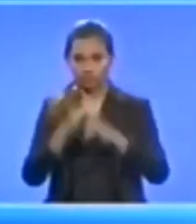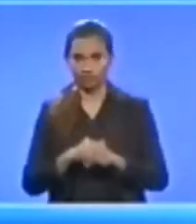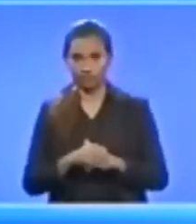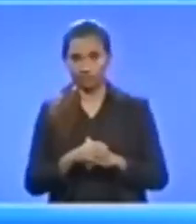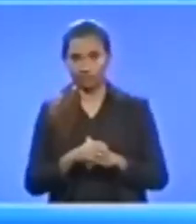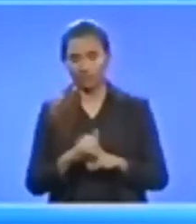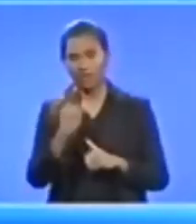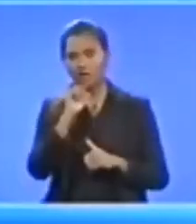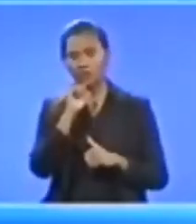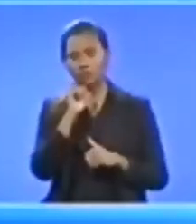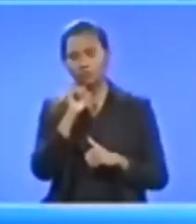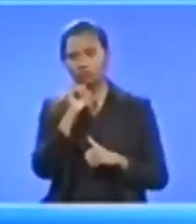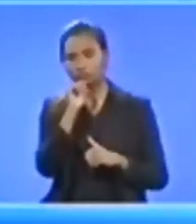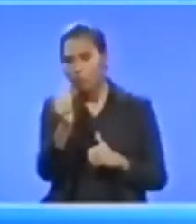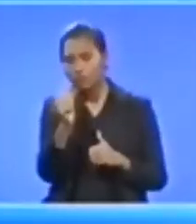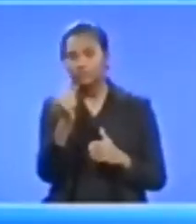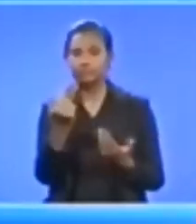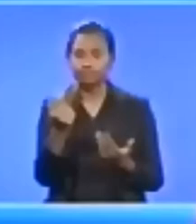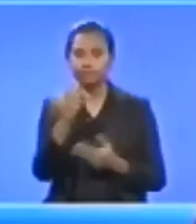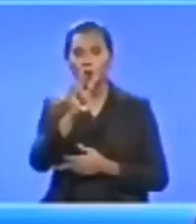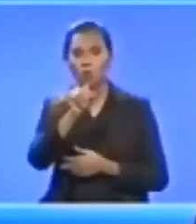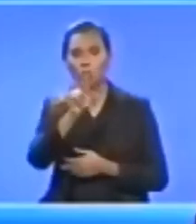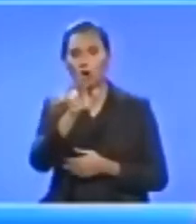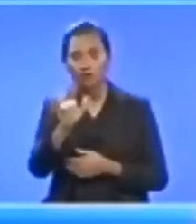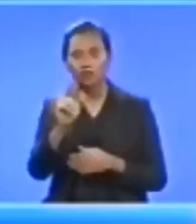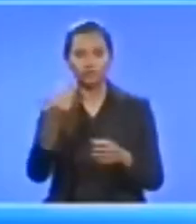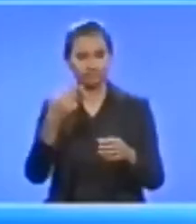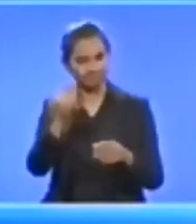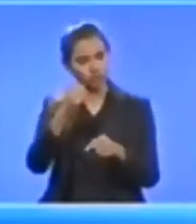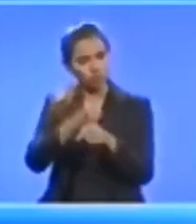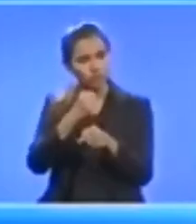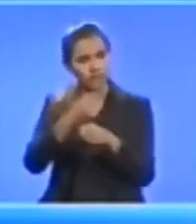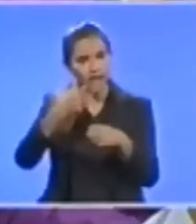bekerja keras demi kebaikan semua.